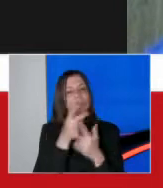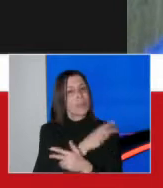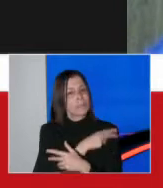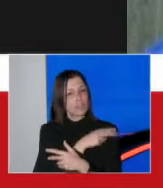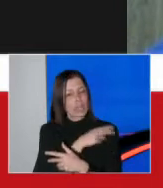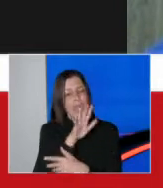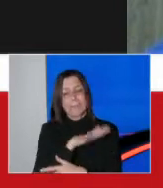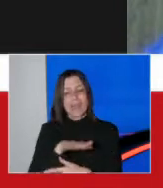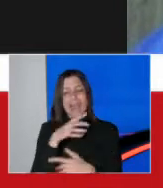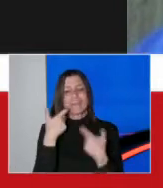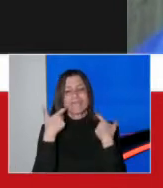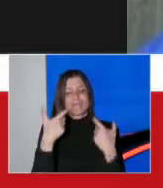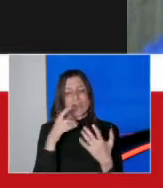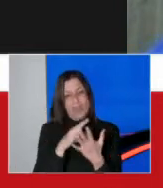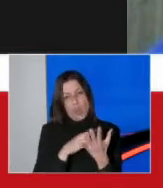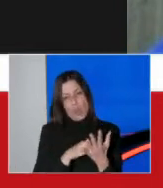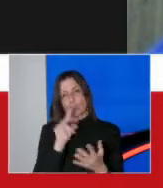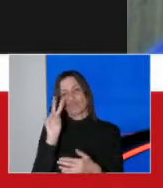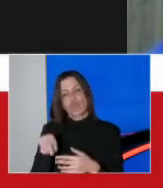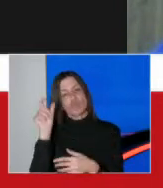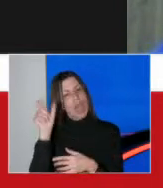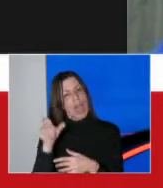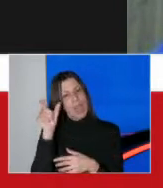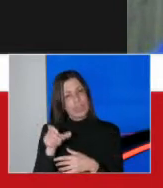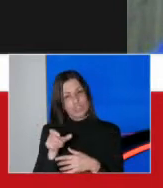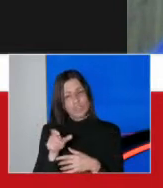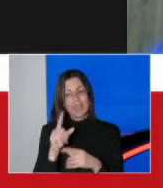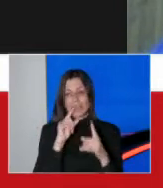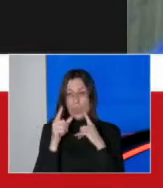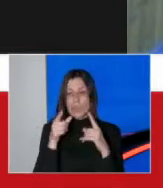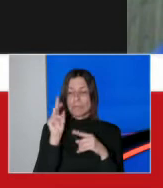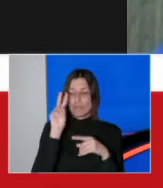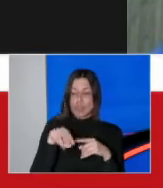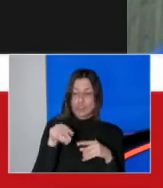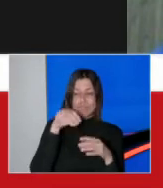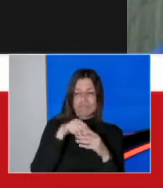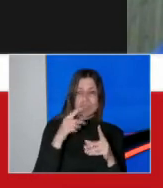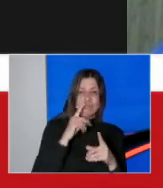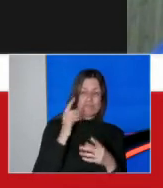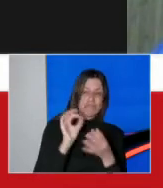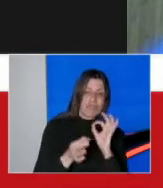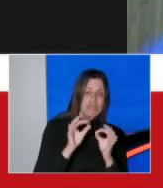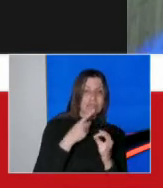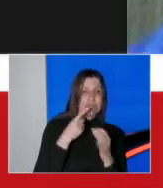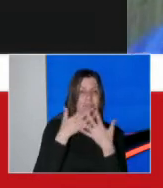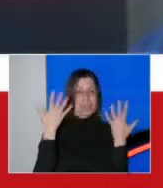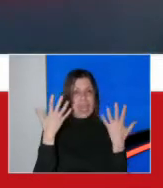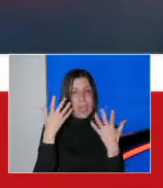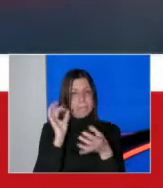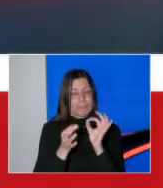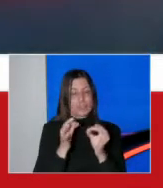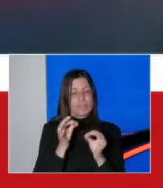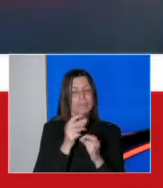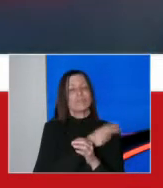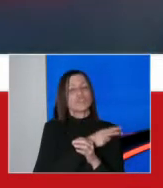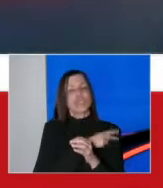ובמערכת אכיפת החוק. יש אנשים שדיונים בעניינם מתנהלים בבתי משפט, ואם מסתבר שהמשטרה לא פעלה על פי חוק, זה